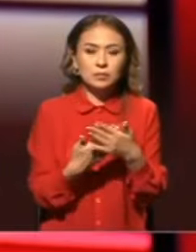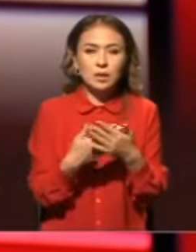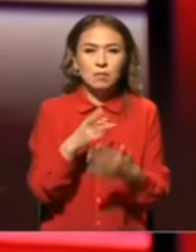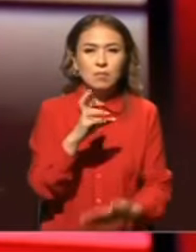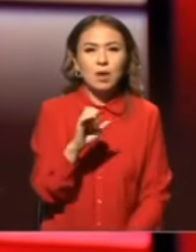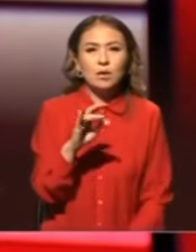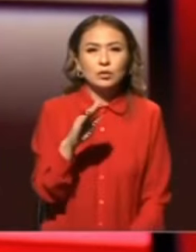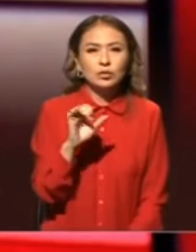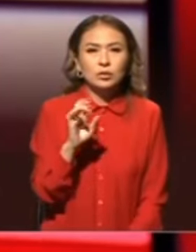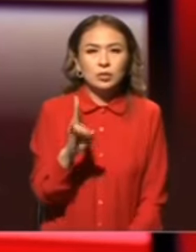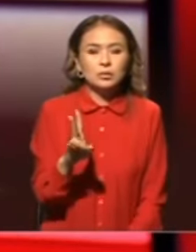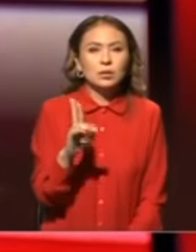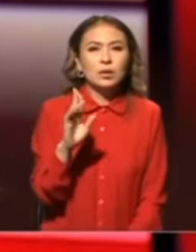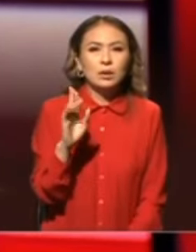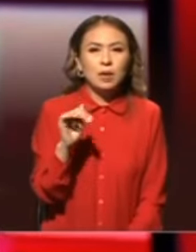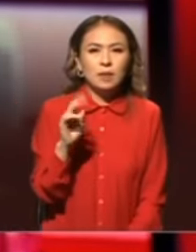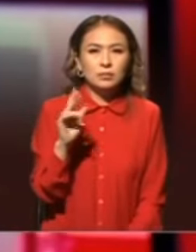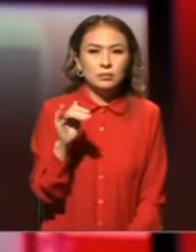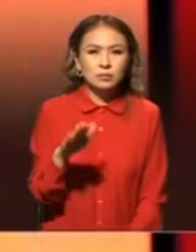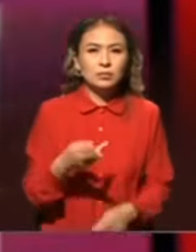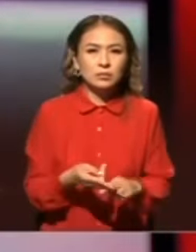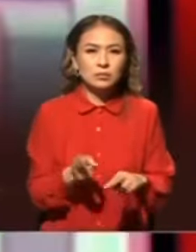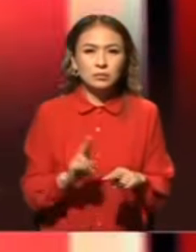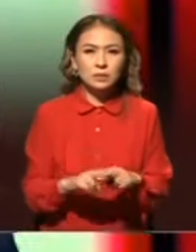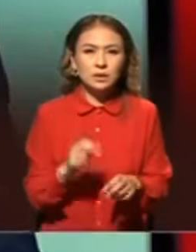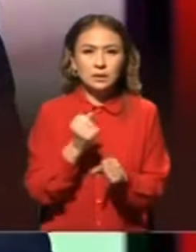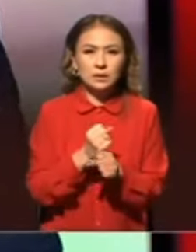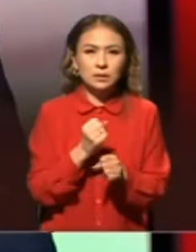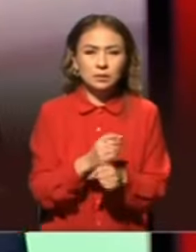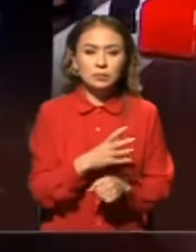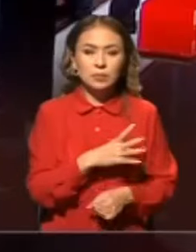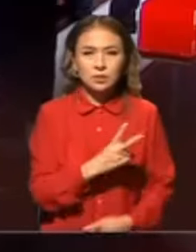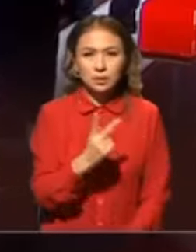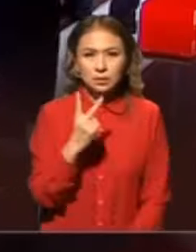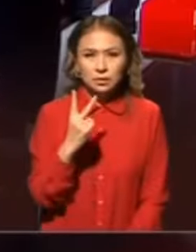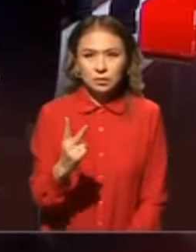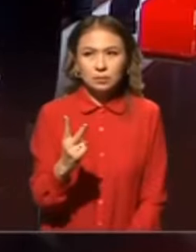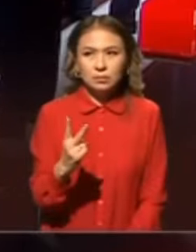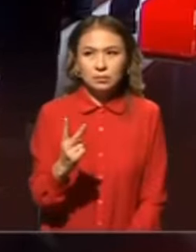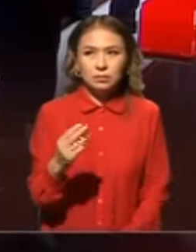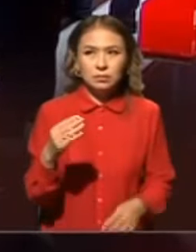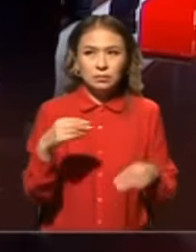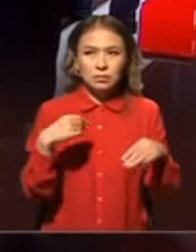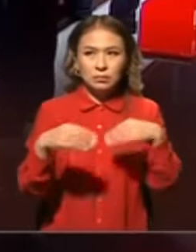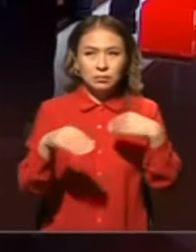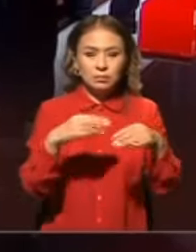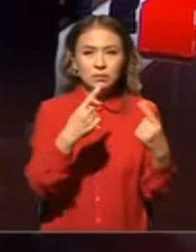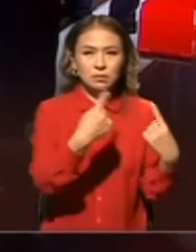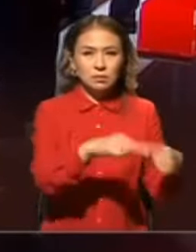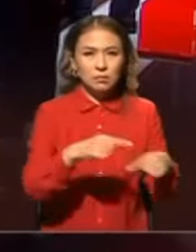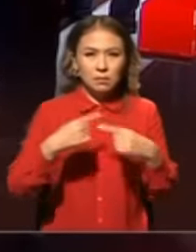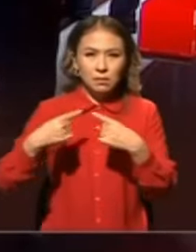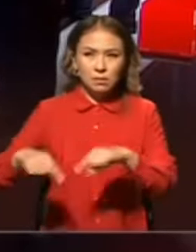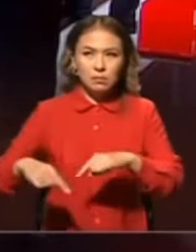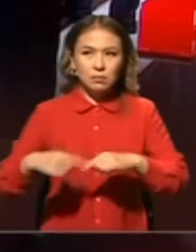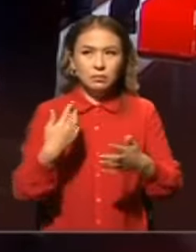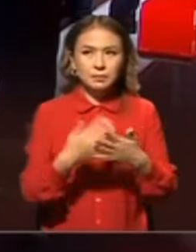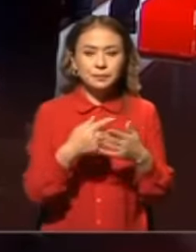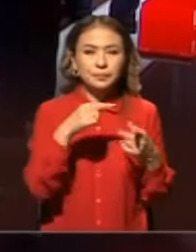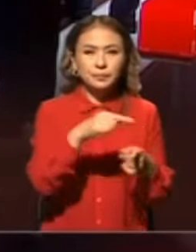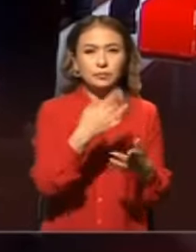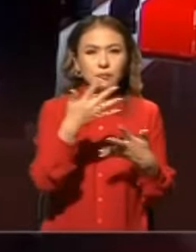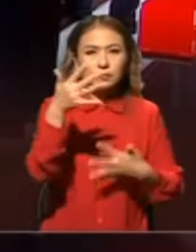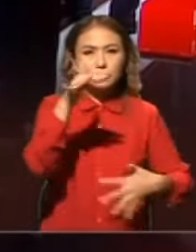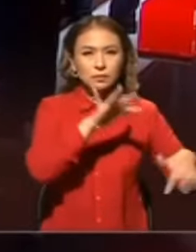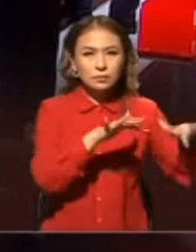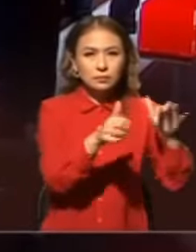Бауыржан және Данат деген екі азамат жаңа Меркель жасады. Екеуінің топырағының құнарлығы екі түрлі. Біреуі жаңа таудың